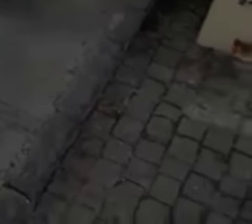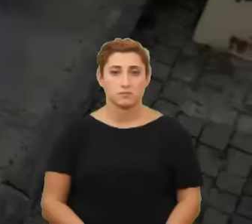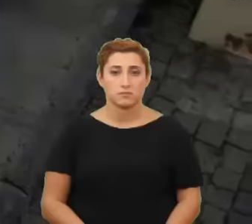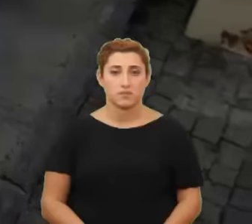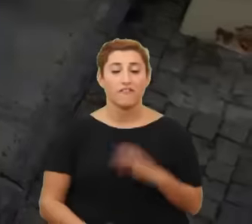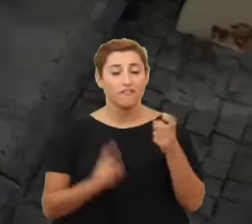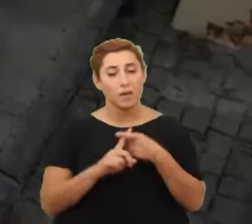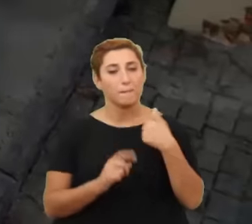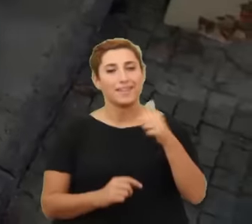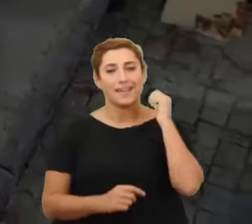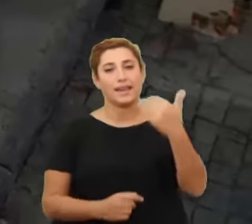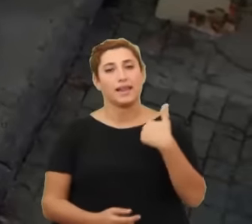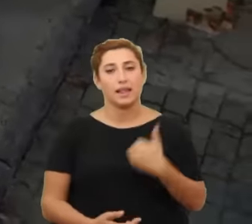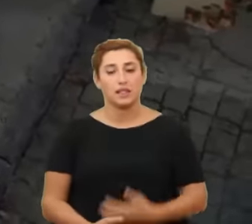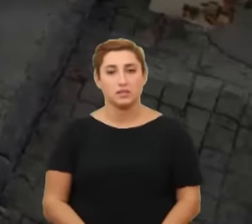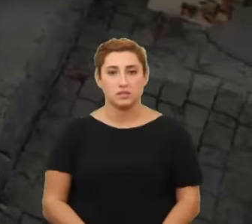Ve bana döner.